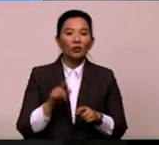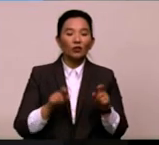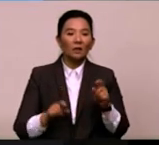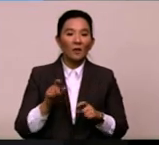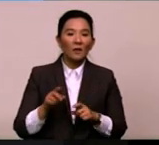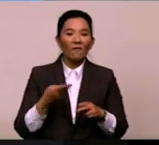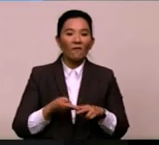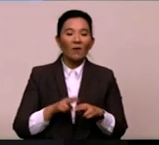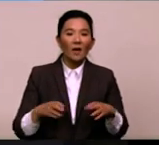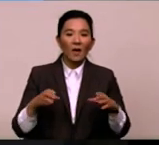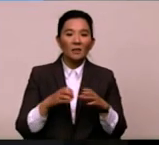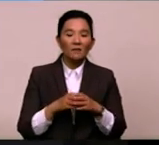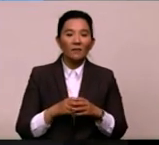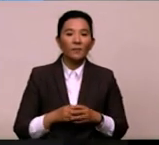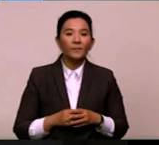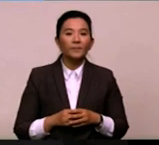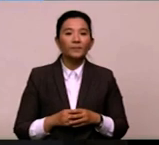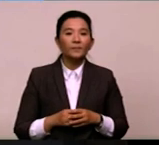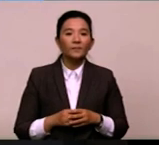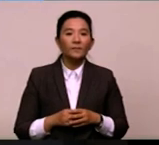ханстве. Продолжим.